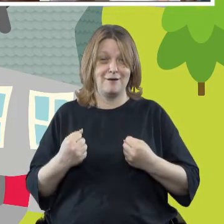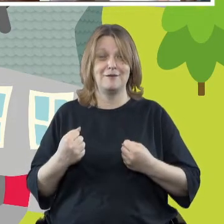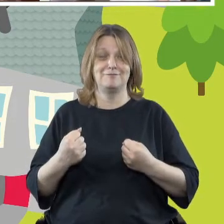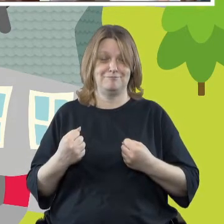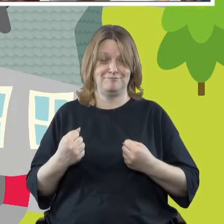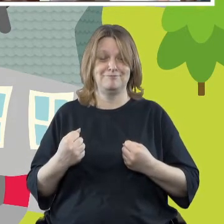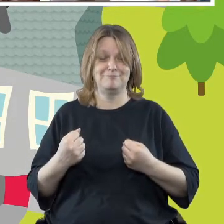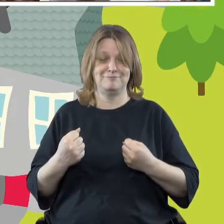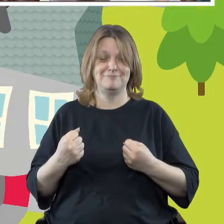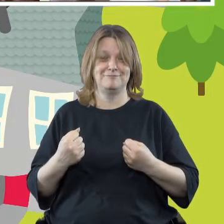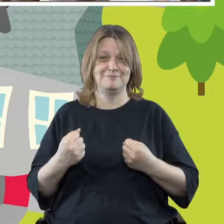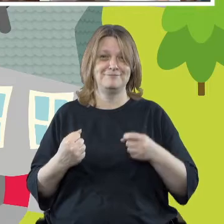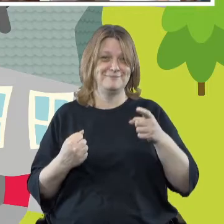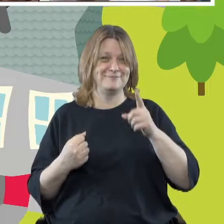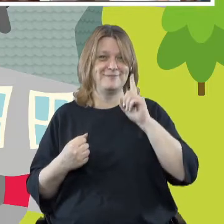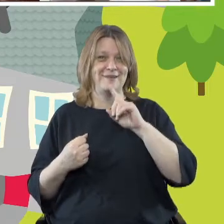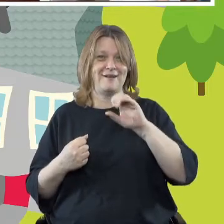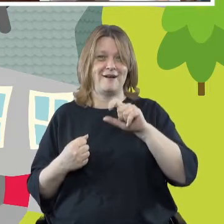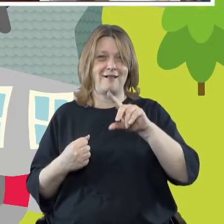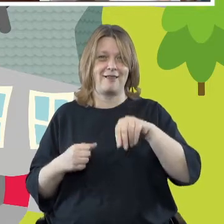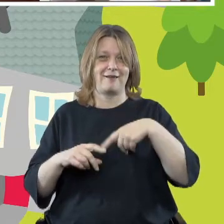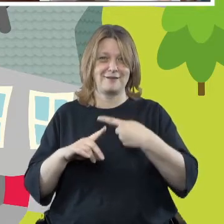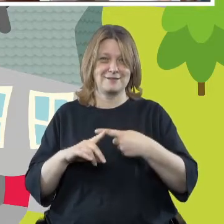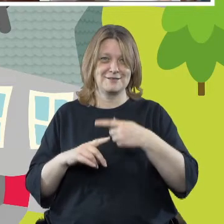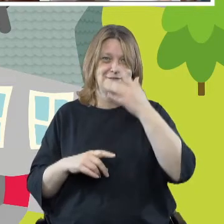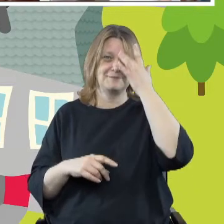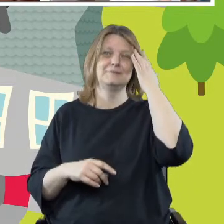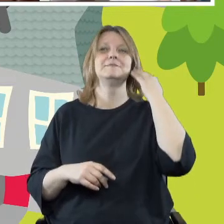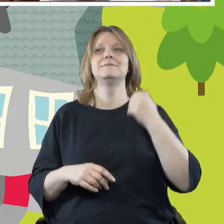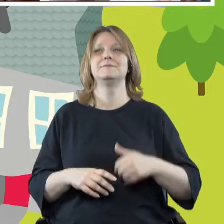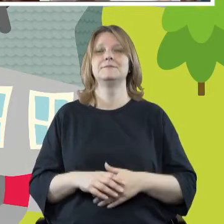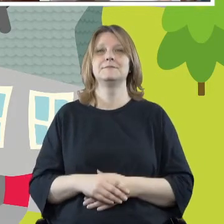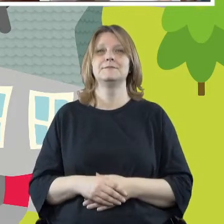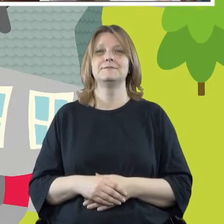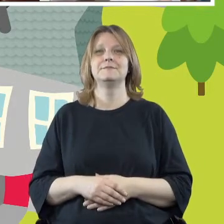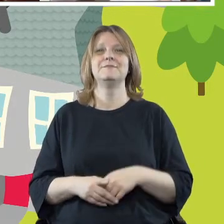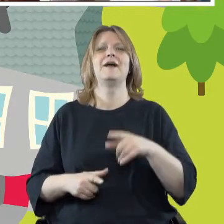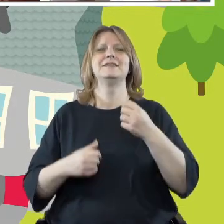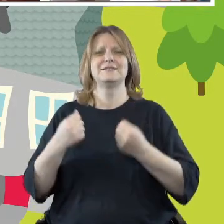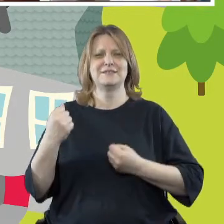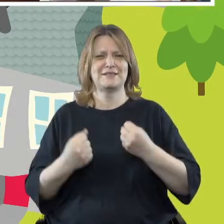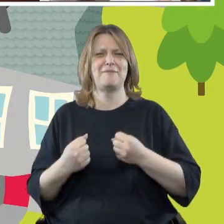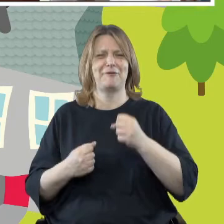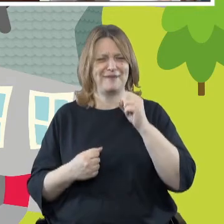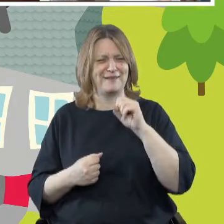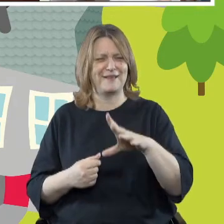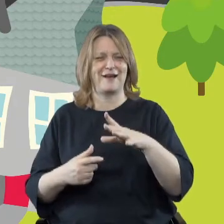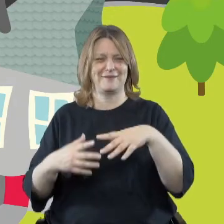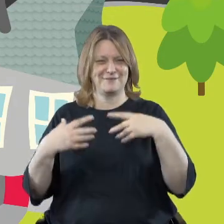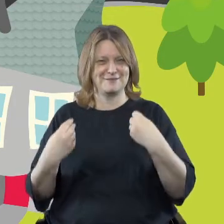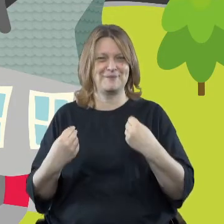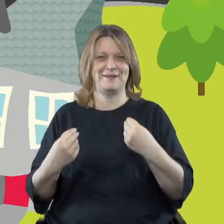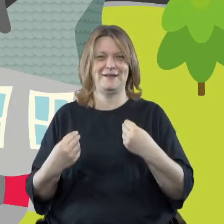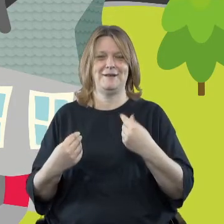Samochód. Aleks? Samochód, tak, samochód, znakomicie.